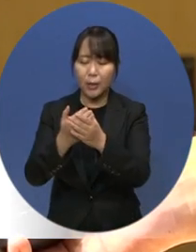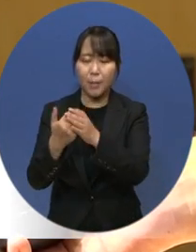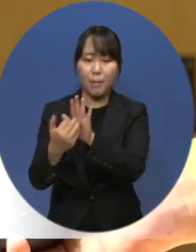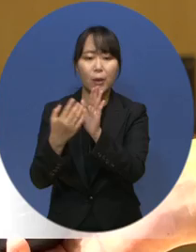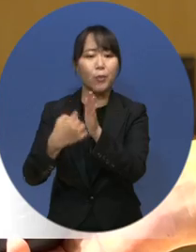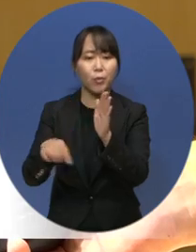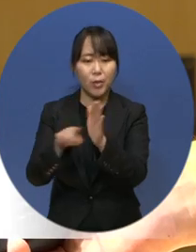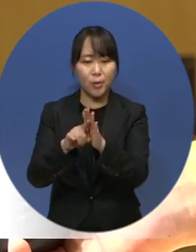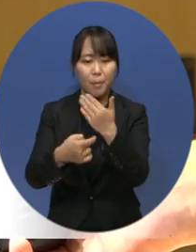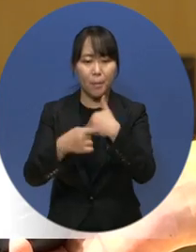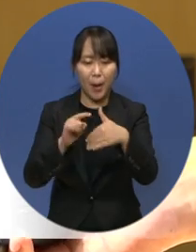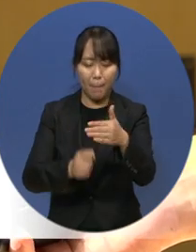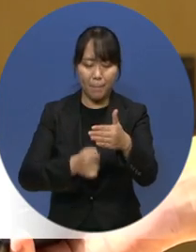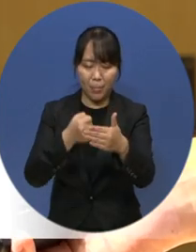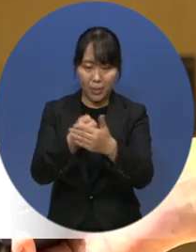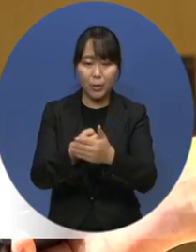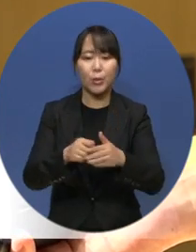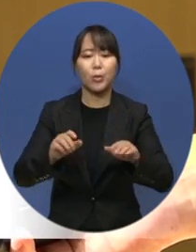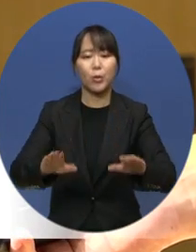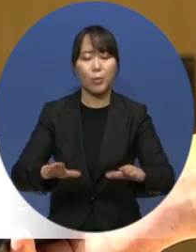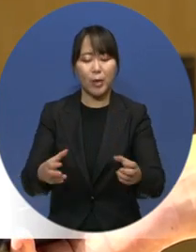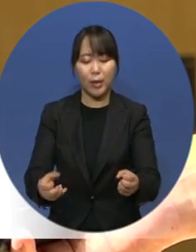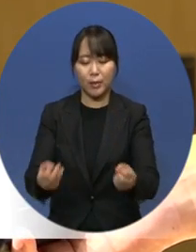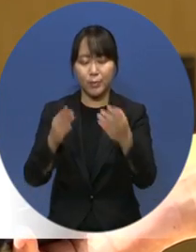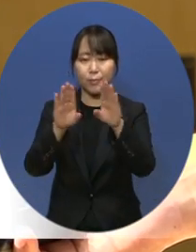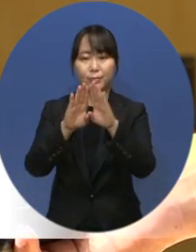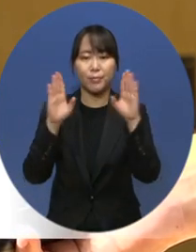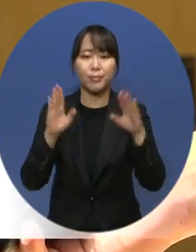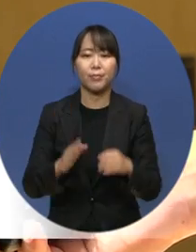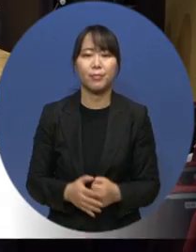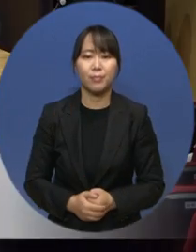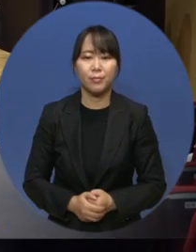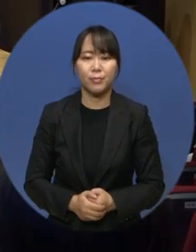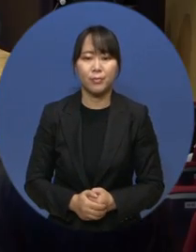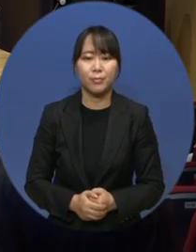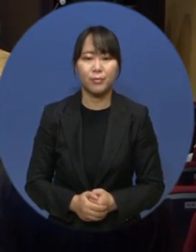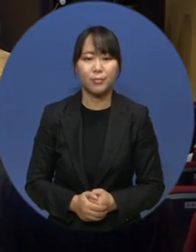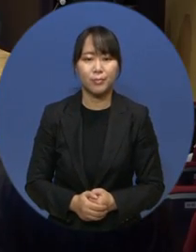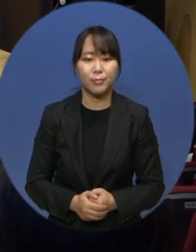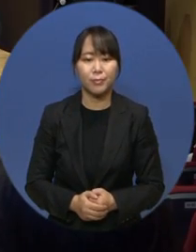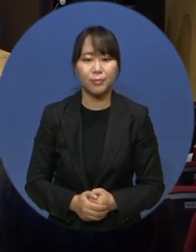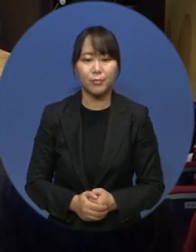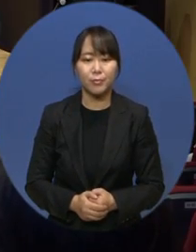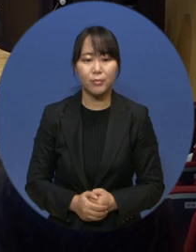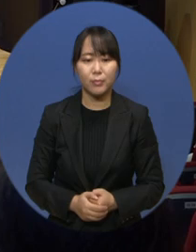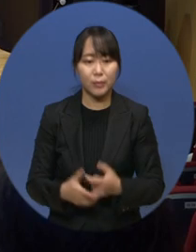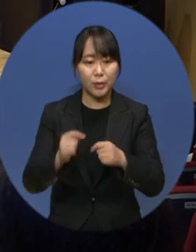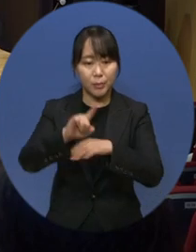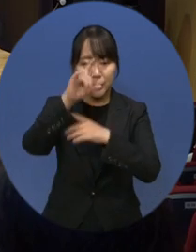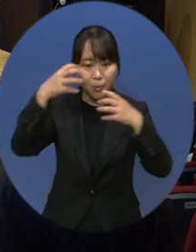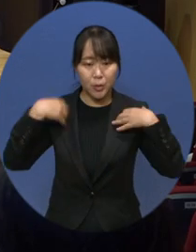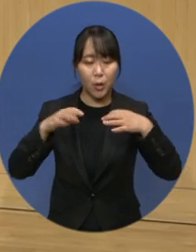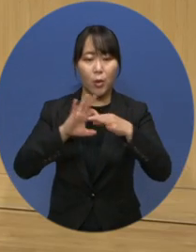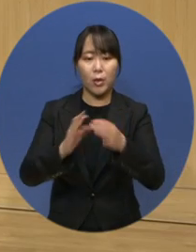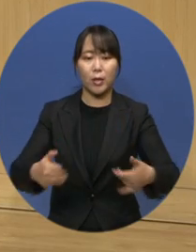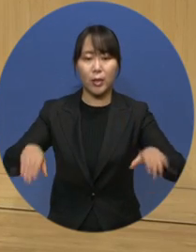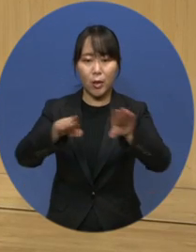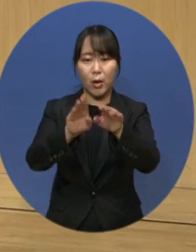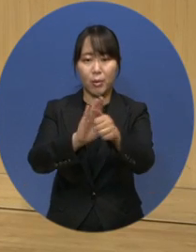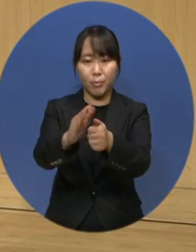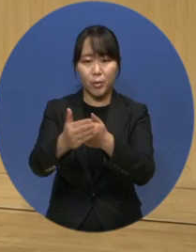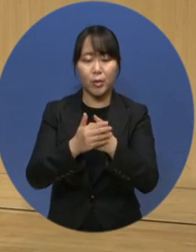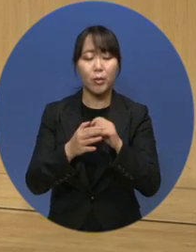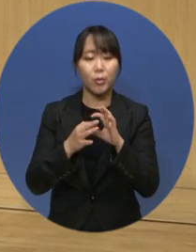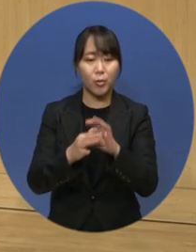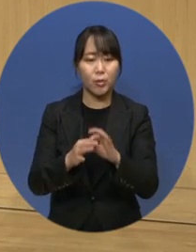위해서 마음을 다지는 마음으로 이 행사를 하게 되었습니다. 지자체도 유관기관과의 긴밀한 협력을